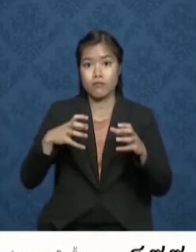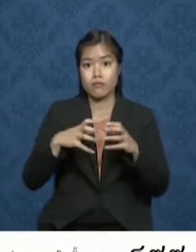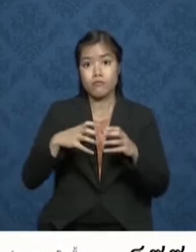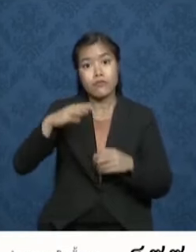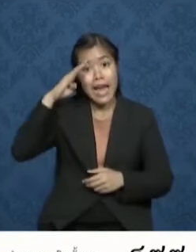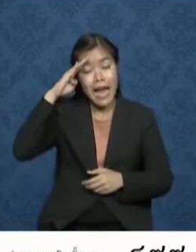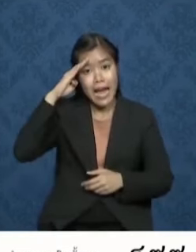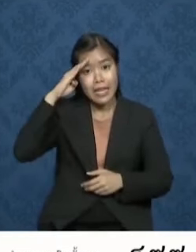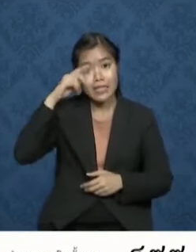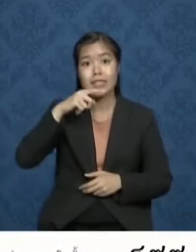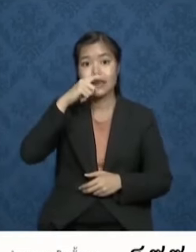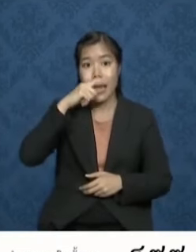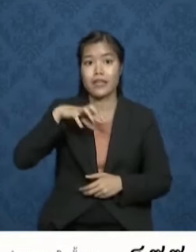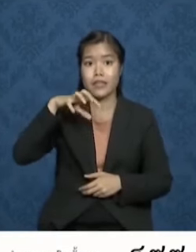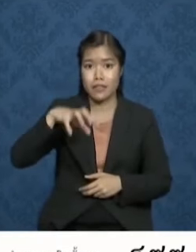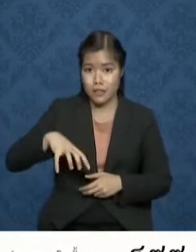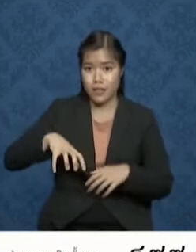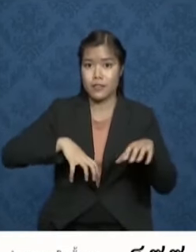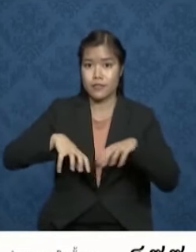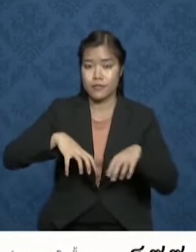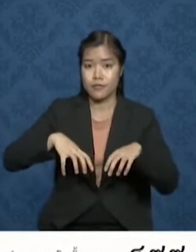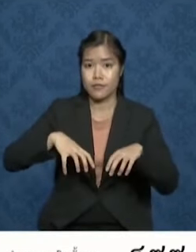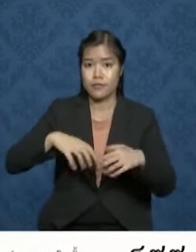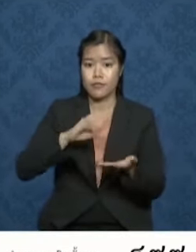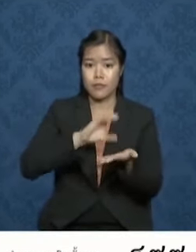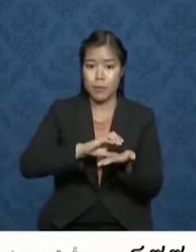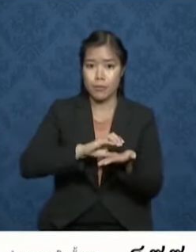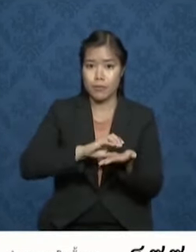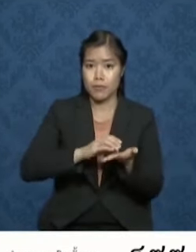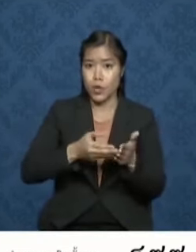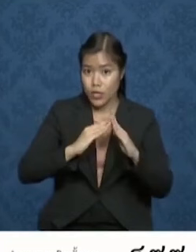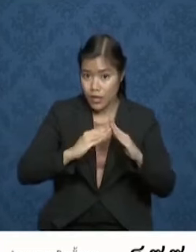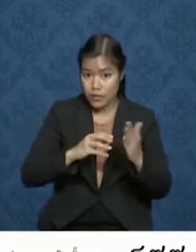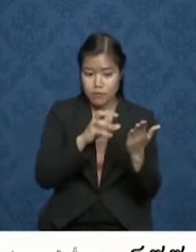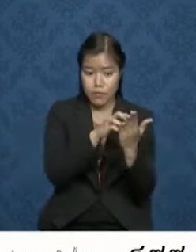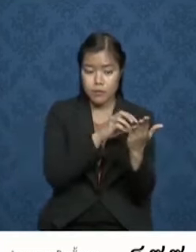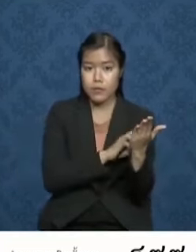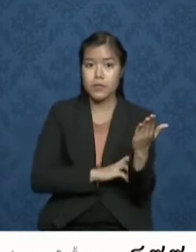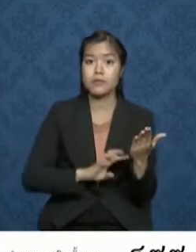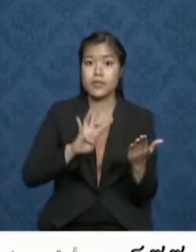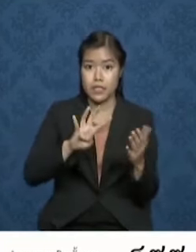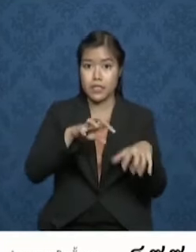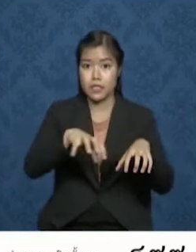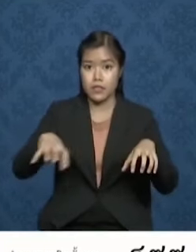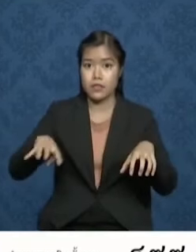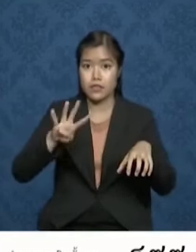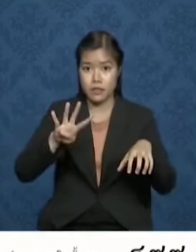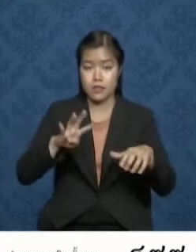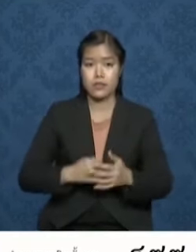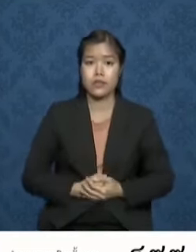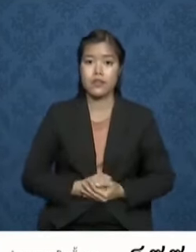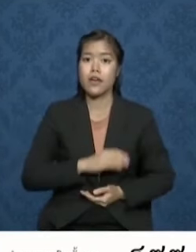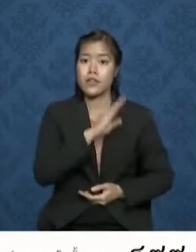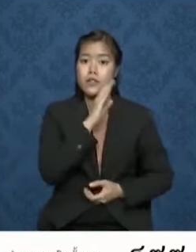ในงบประมาณและใช้จ่ายเนี่ยพบว่ามีการจัดตั้งในใน 4พื้นที่ถ้าลดความทับซับซ้อนของ